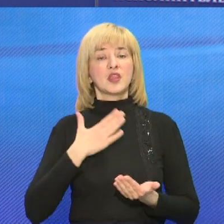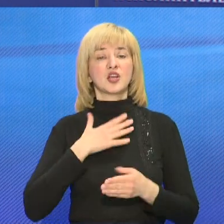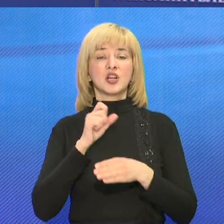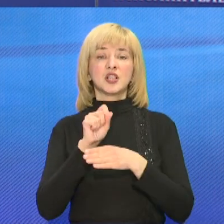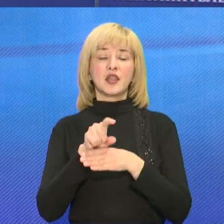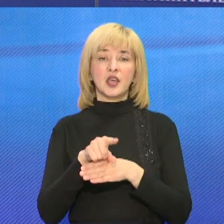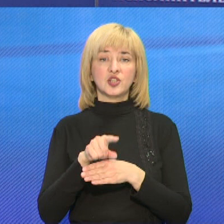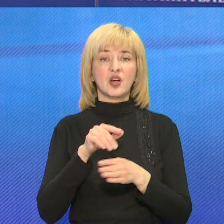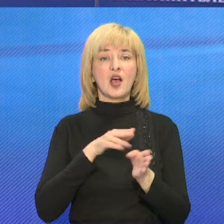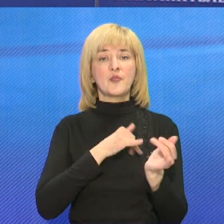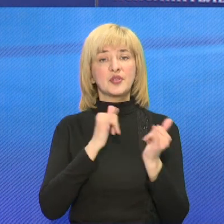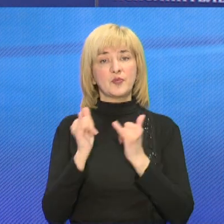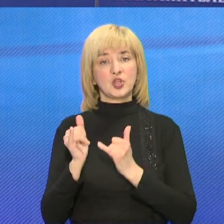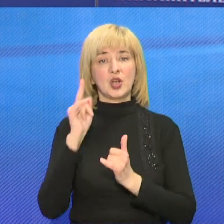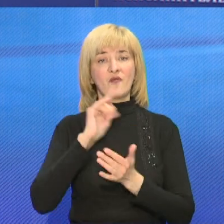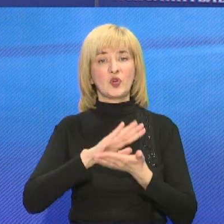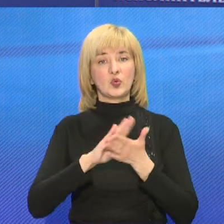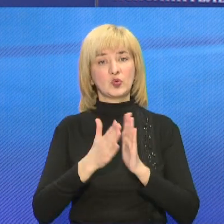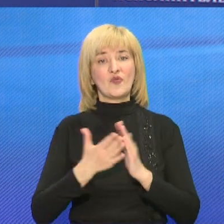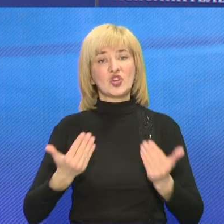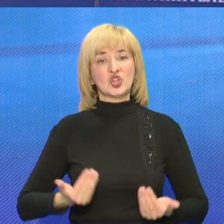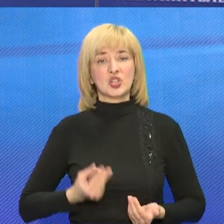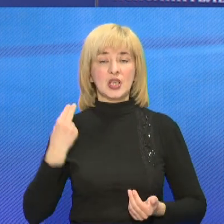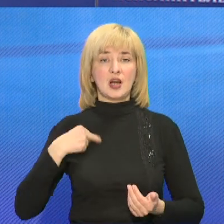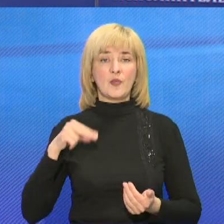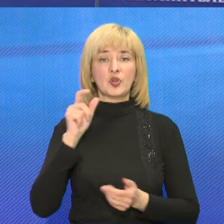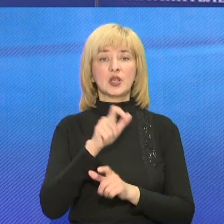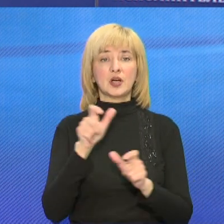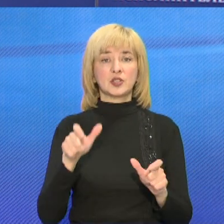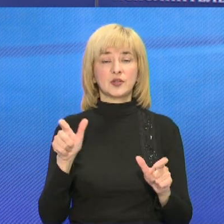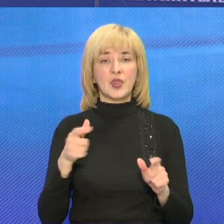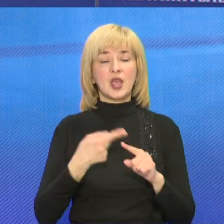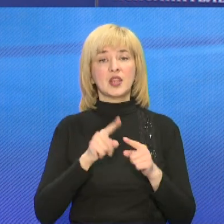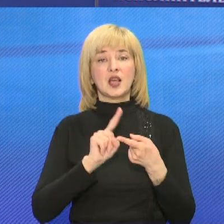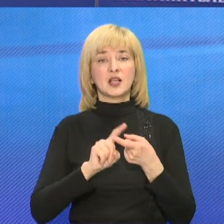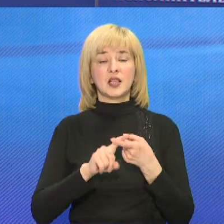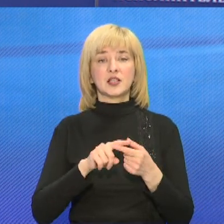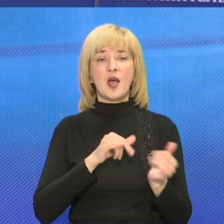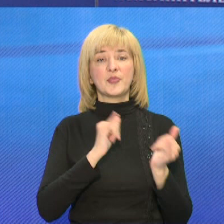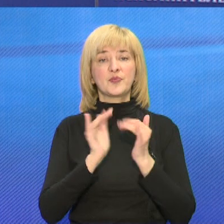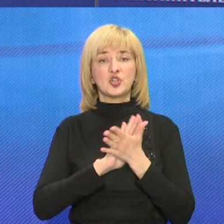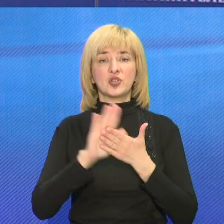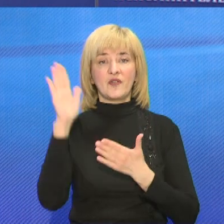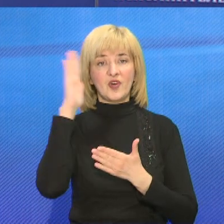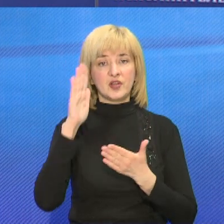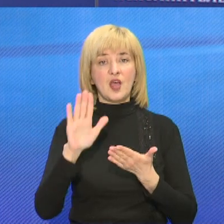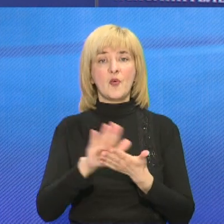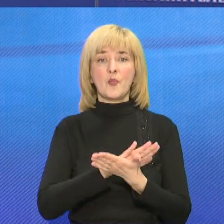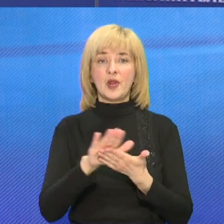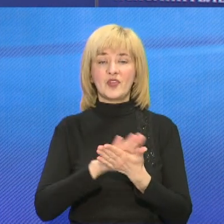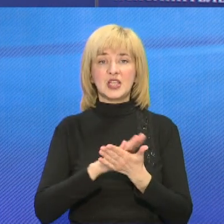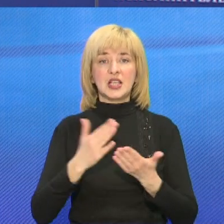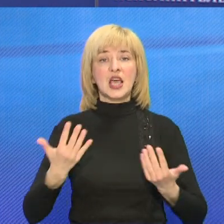условия жизни и работы наших граждан. Это касается и обеспечения чистой водой, и приведения в порядок населенных пунктов,